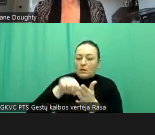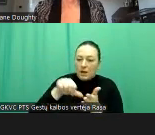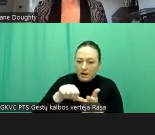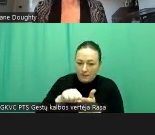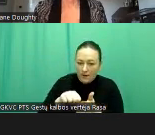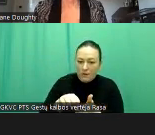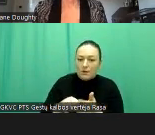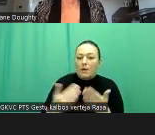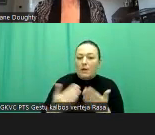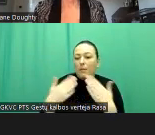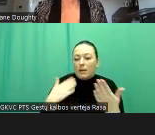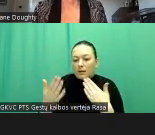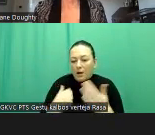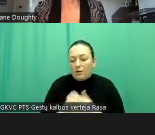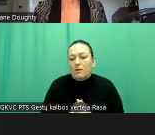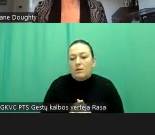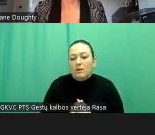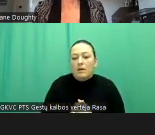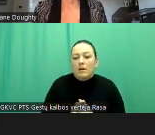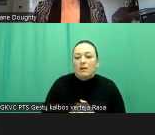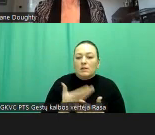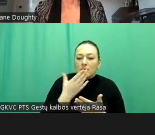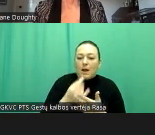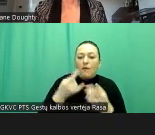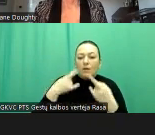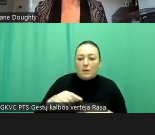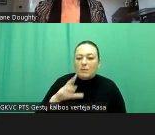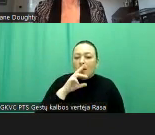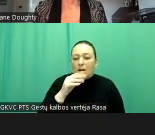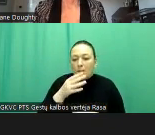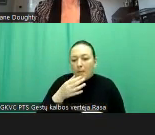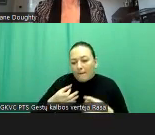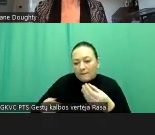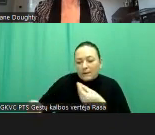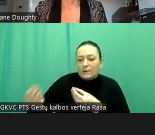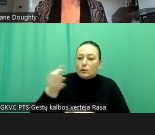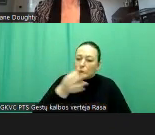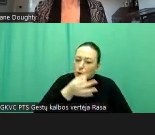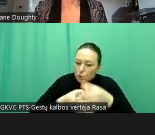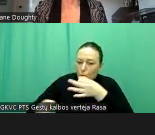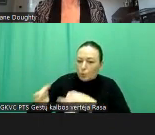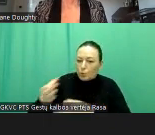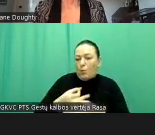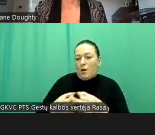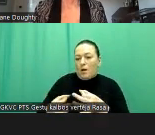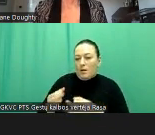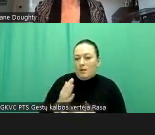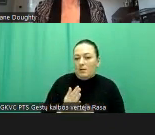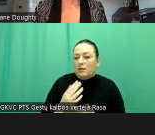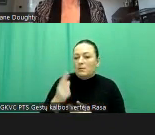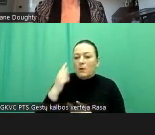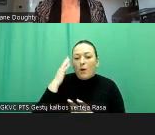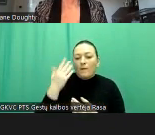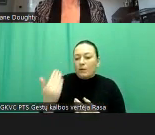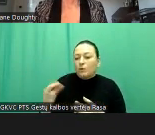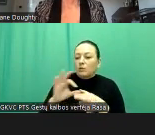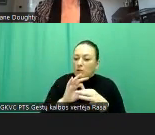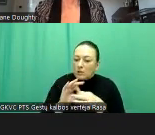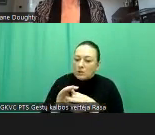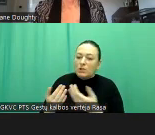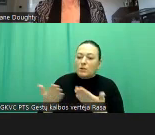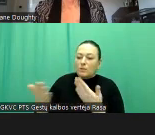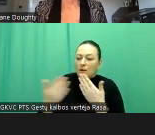ir bendraujate savo gimtąją kalbą tarpusavyje. Nes mes manome, kad toks bendravimas ir diskutavimas yra